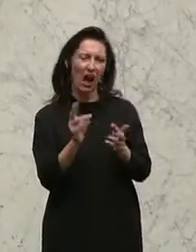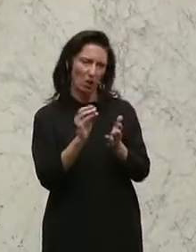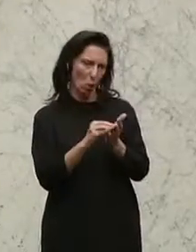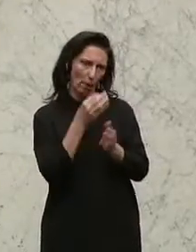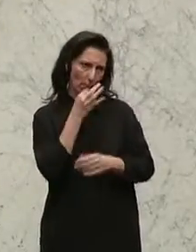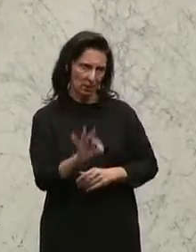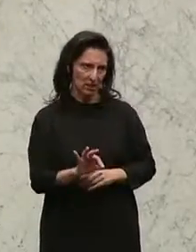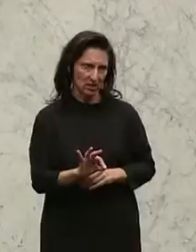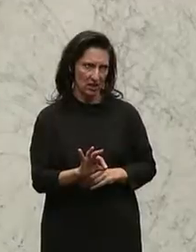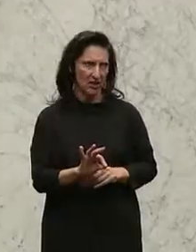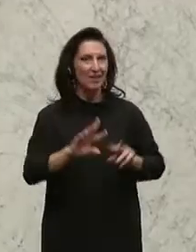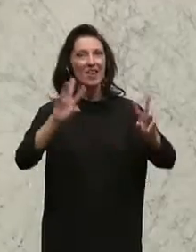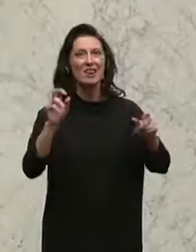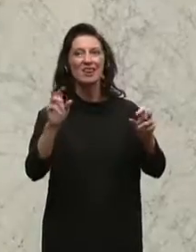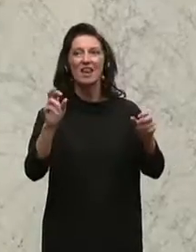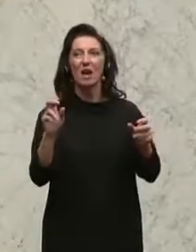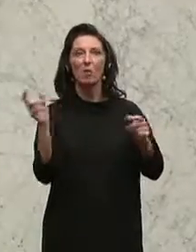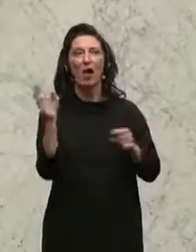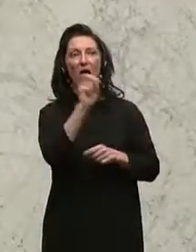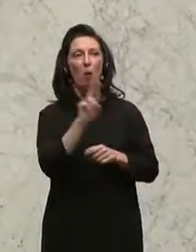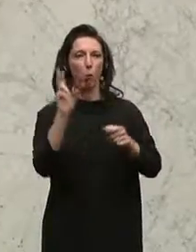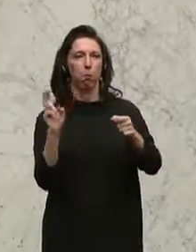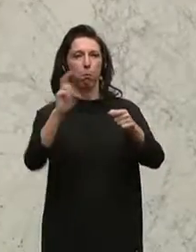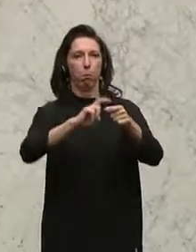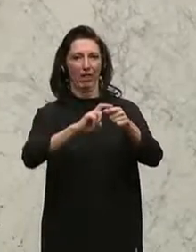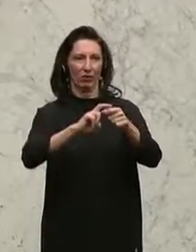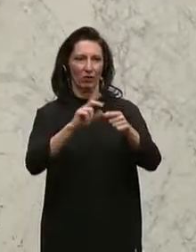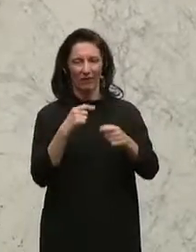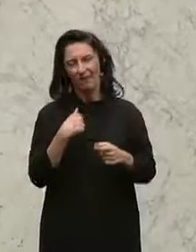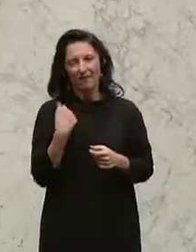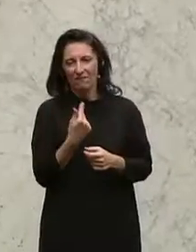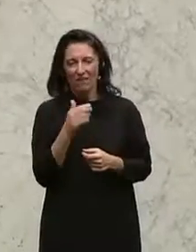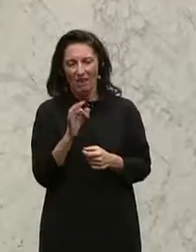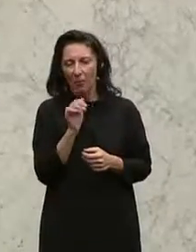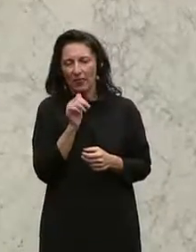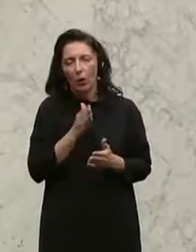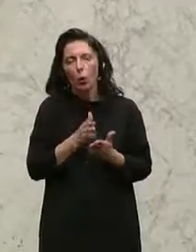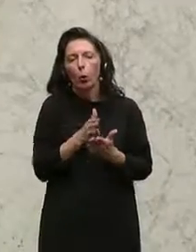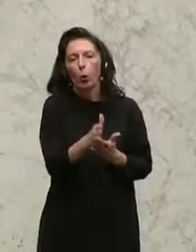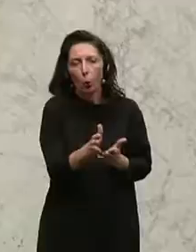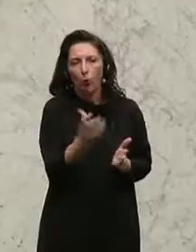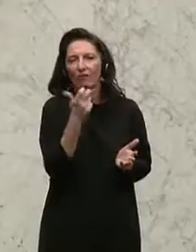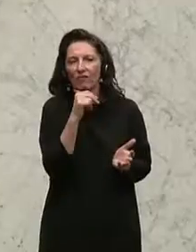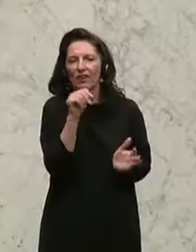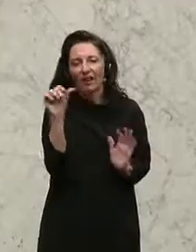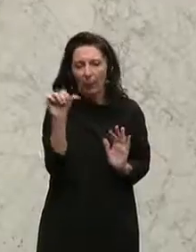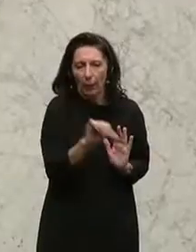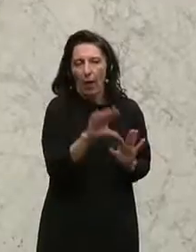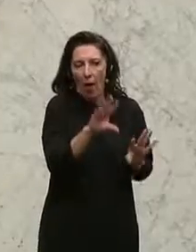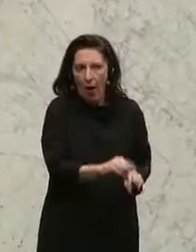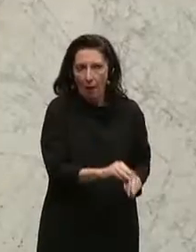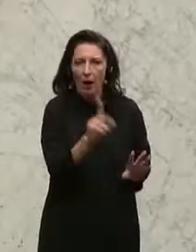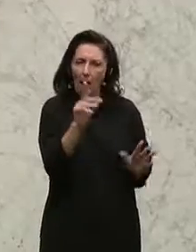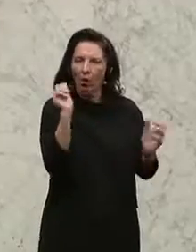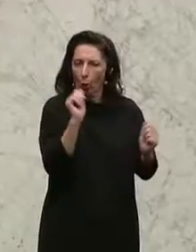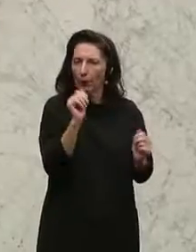allem zur Frage des Beitritts. Wir haben uns hier nicht durchgesetzt, wir wollten das Ganze nicht zu Fall bringen und haben da eben einem Kompromiss zugestimmt. Aber